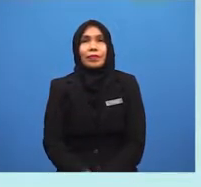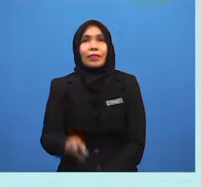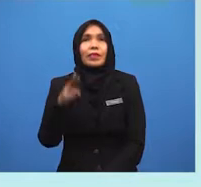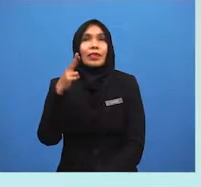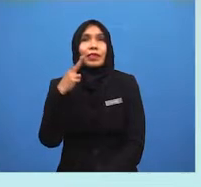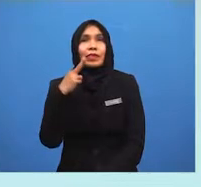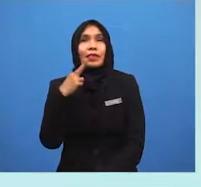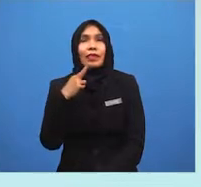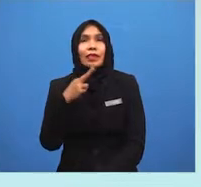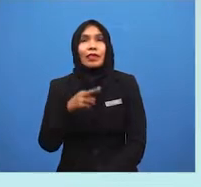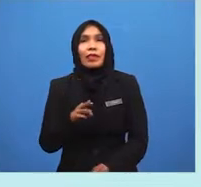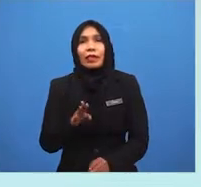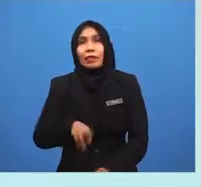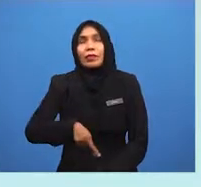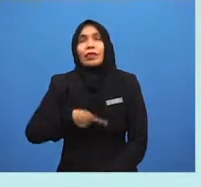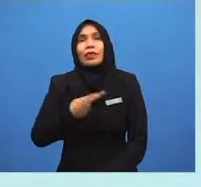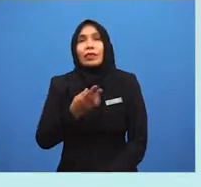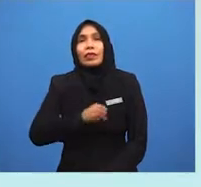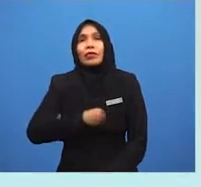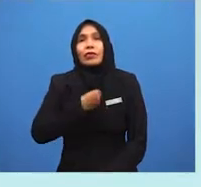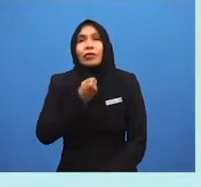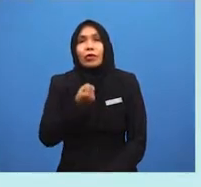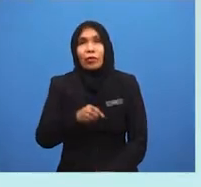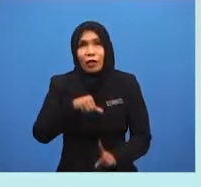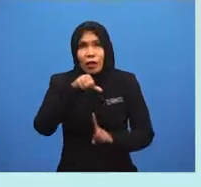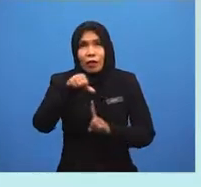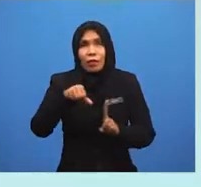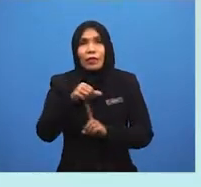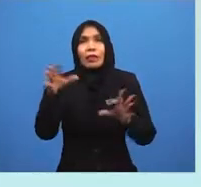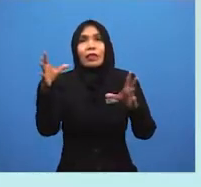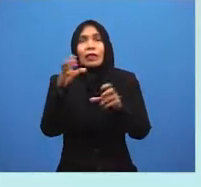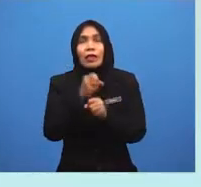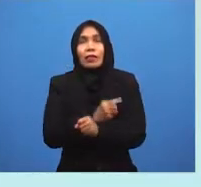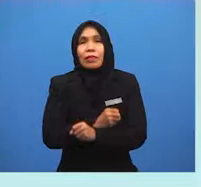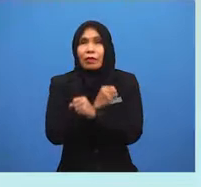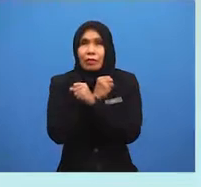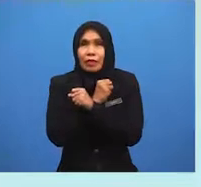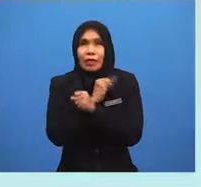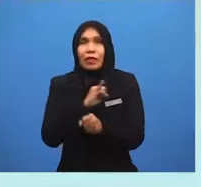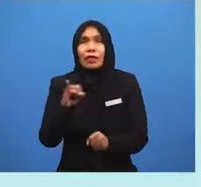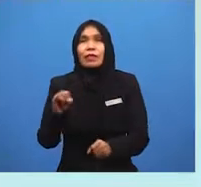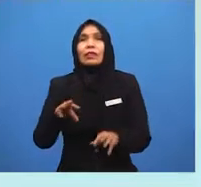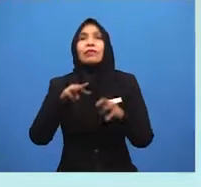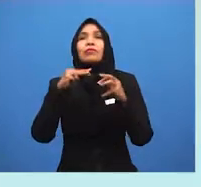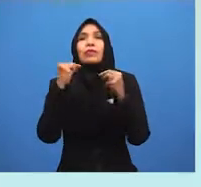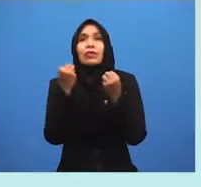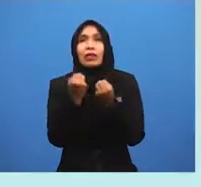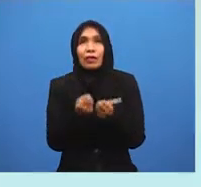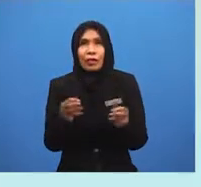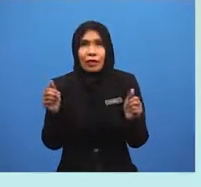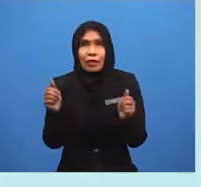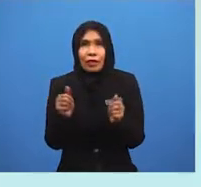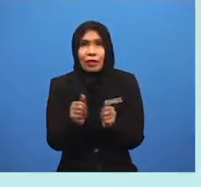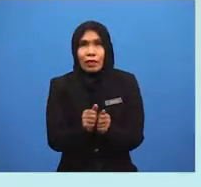Regina berasa seronok apabila dapat menyayangi masyarakat setempat